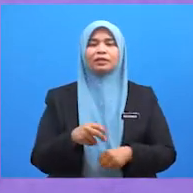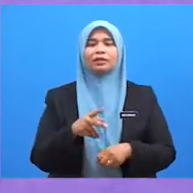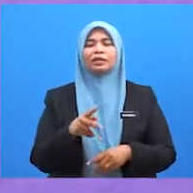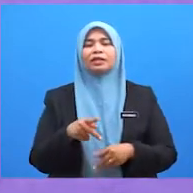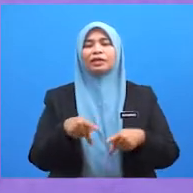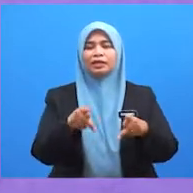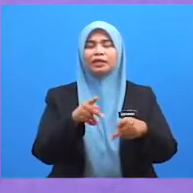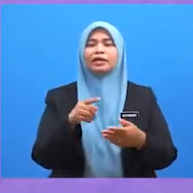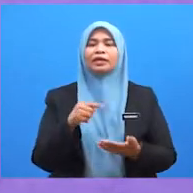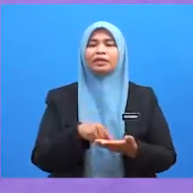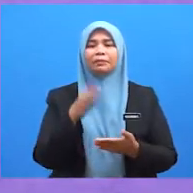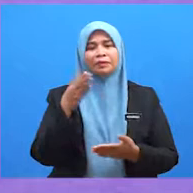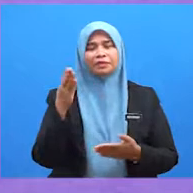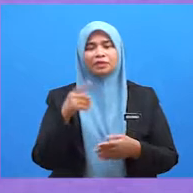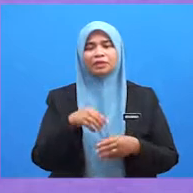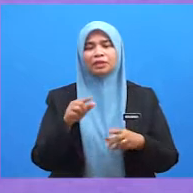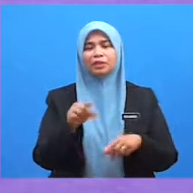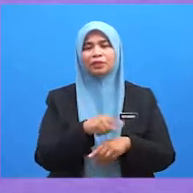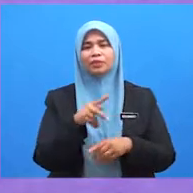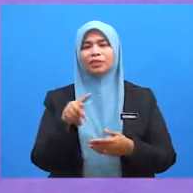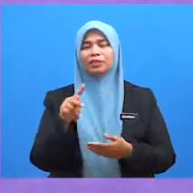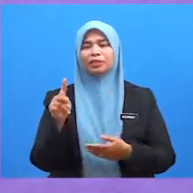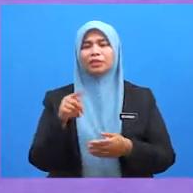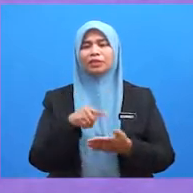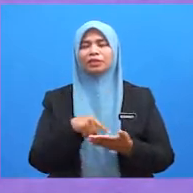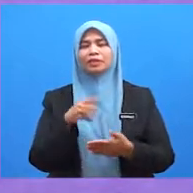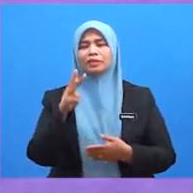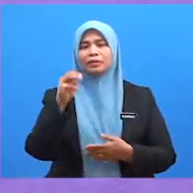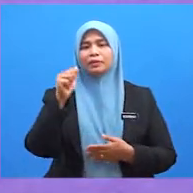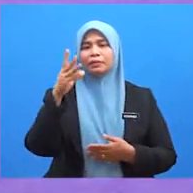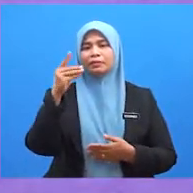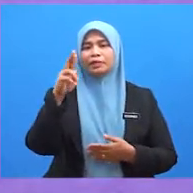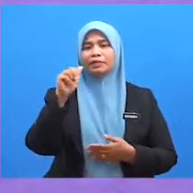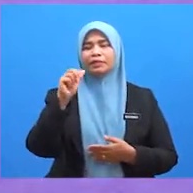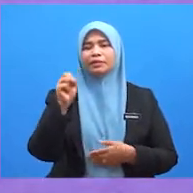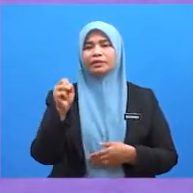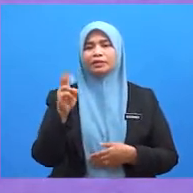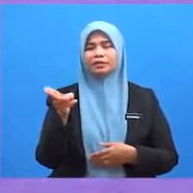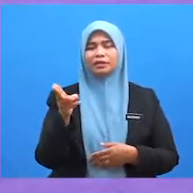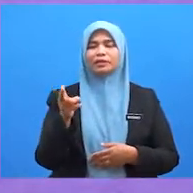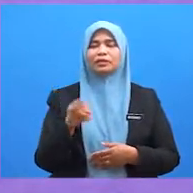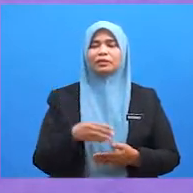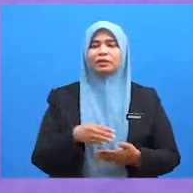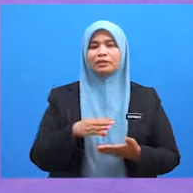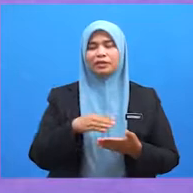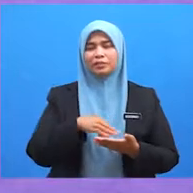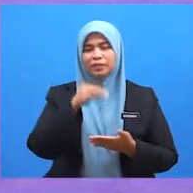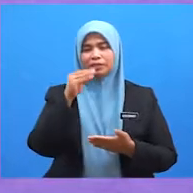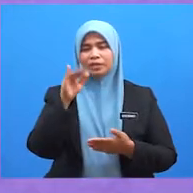Kaedah nyanyian. Kaedah ini biasanya dilaksanakan di madrasah atau